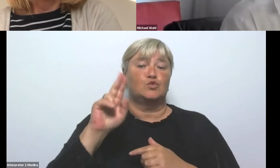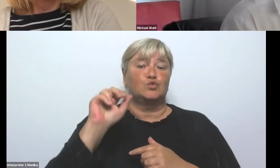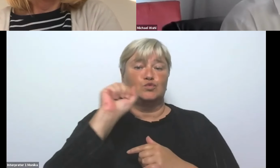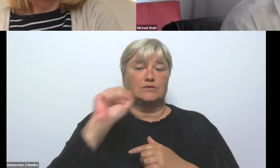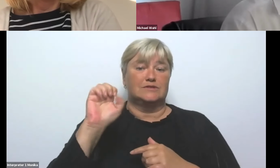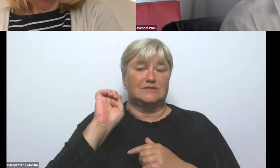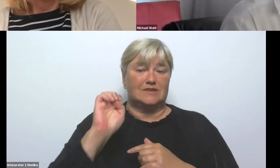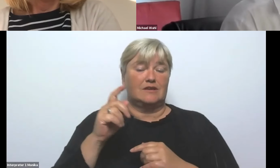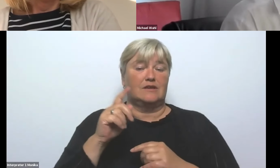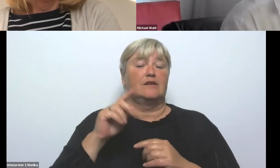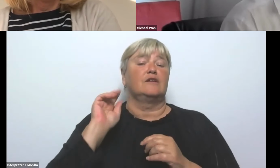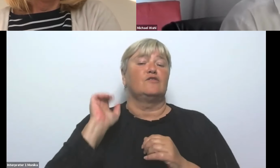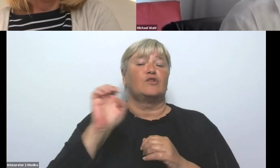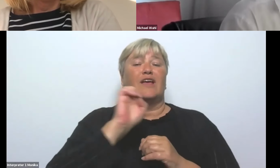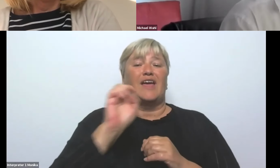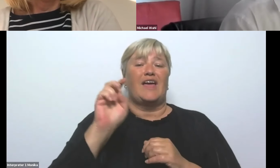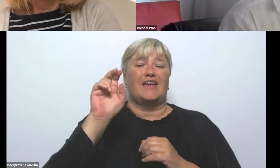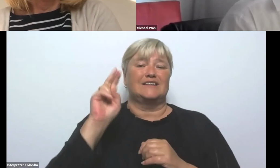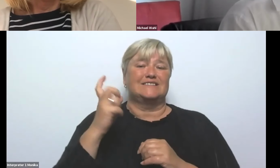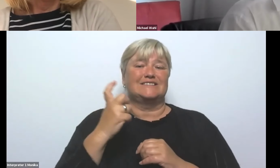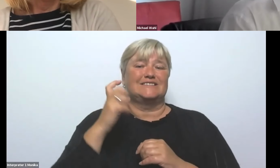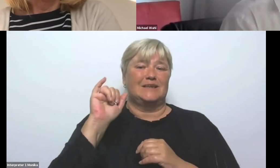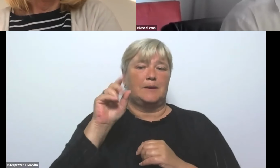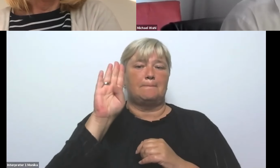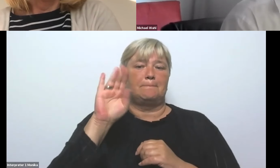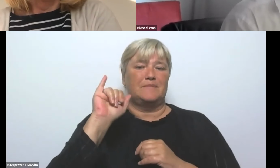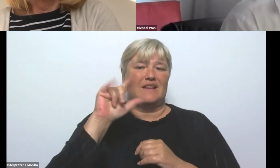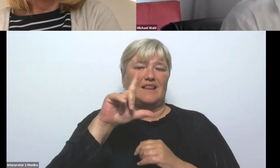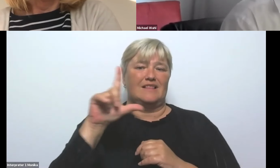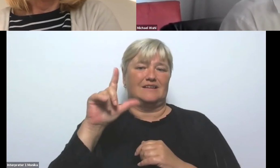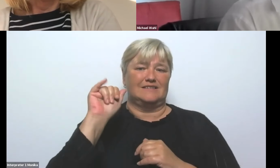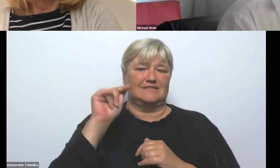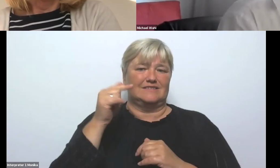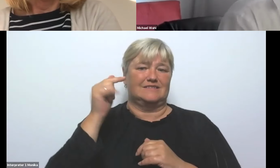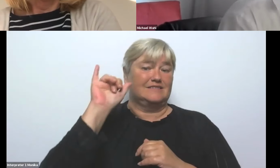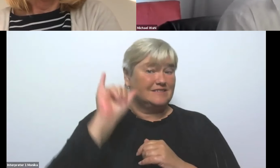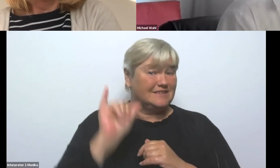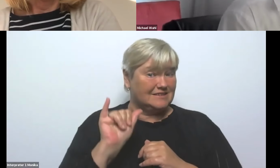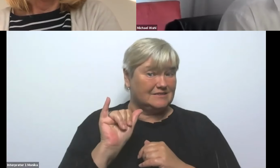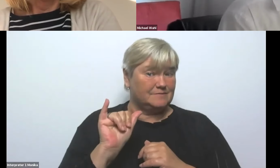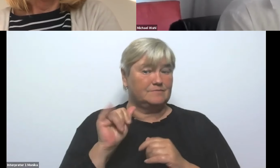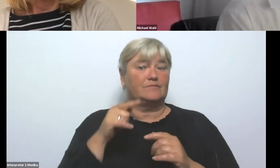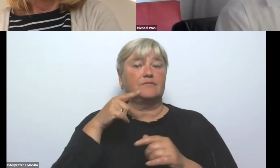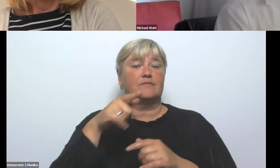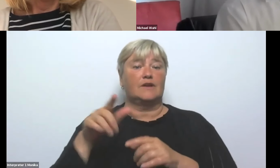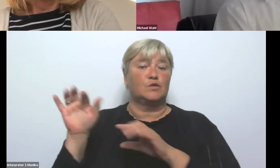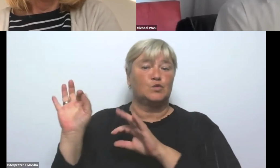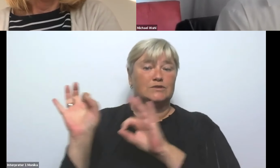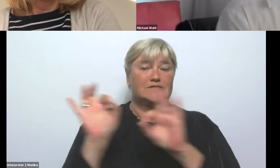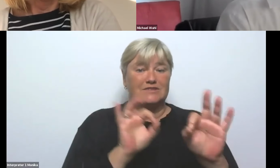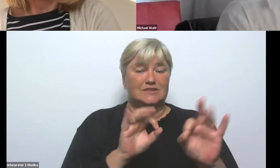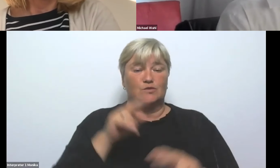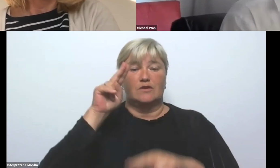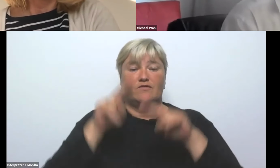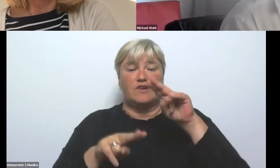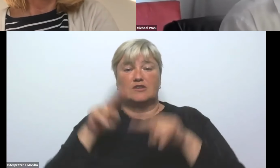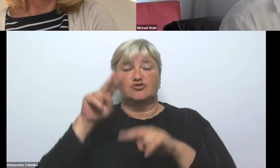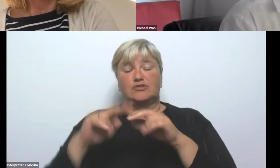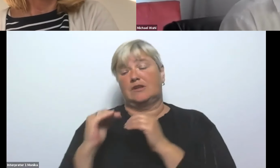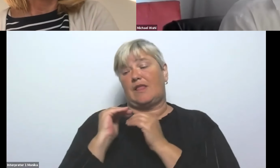Act was ganz Spannendes mitgenommen, nämlich dass auch die gerichtliche Durchsetzung zwar auch auf verschiedenen Ebenen da